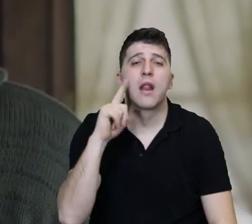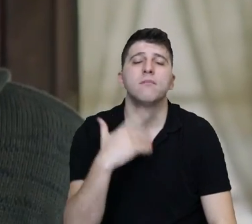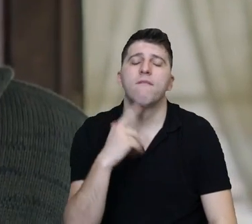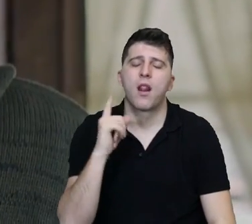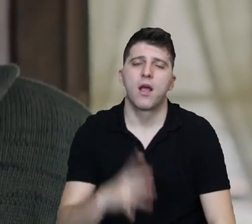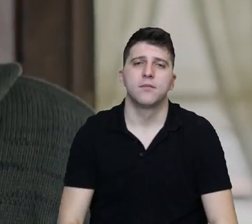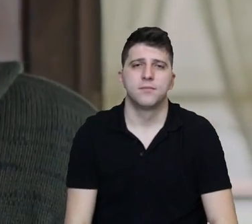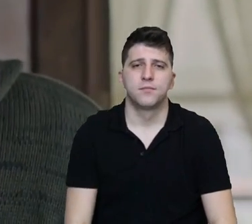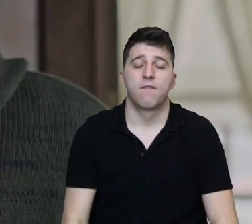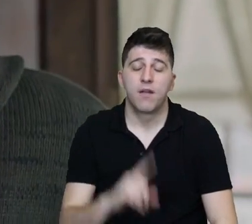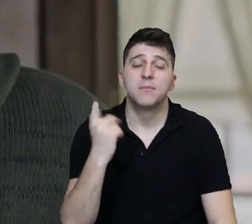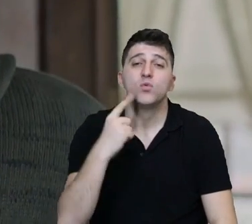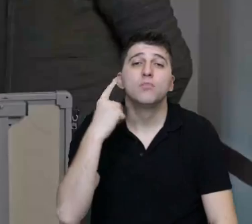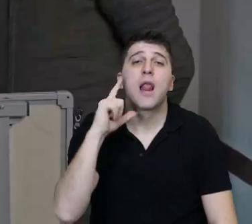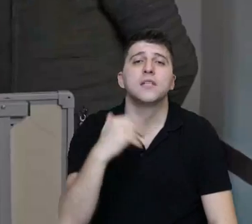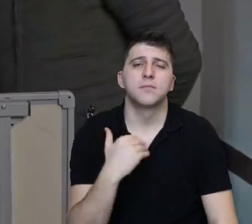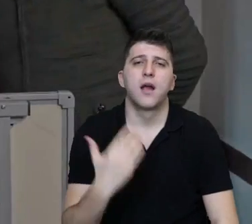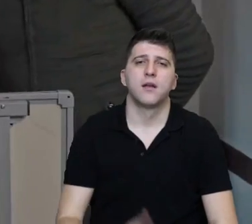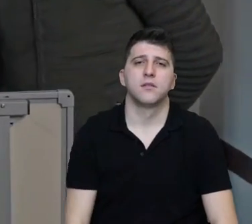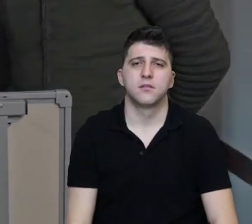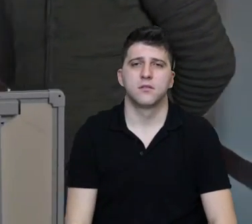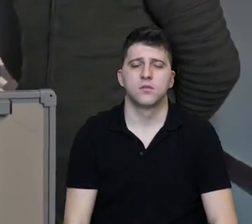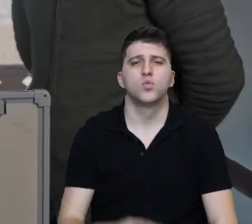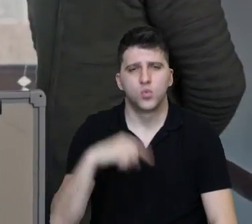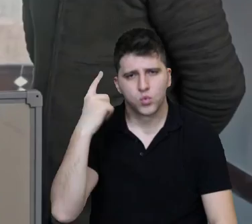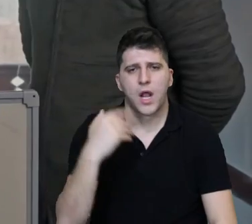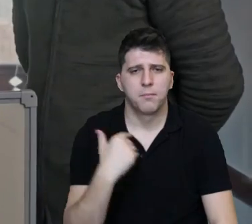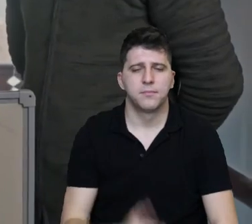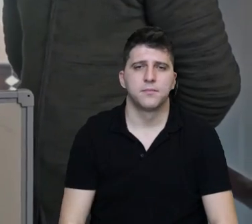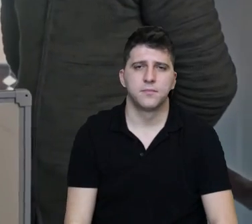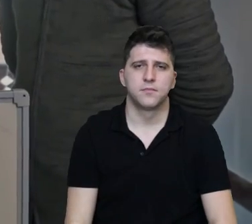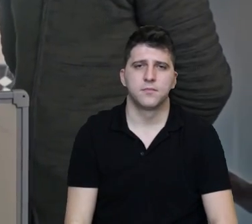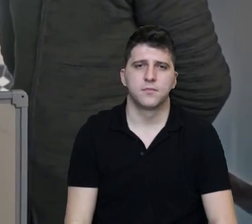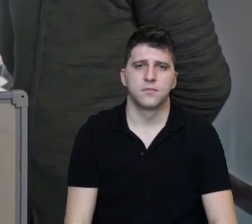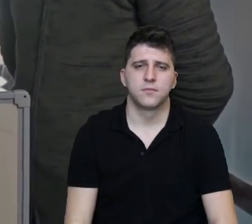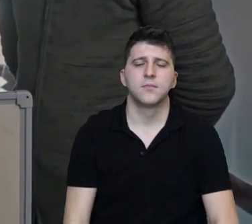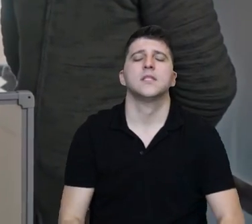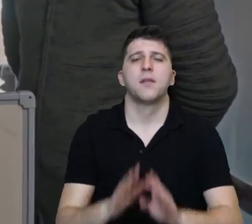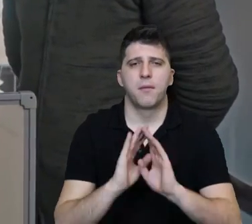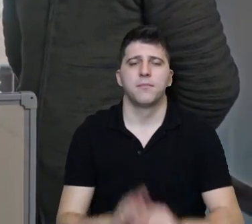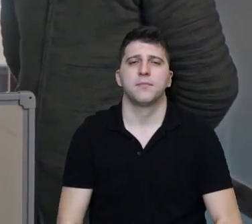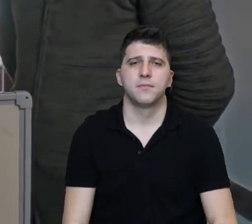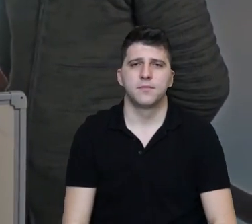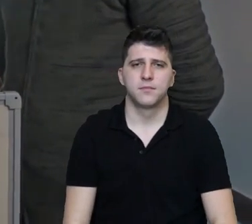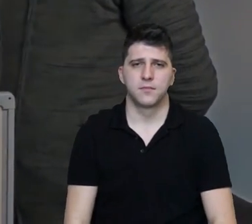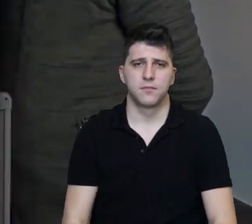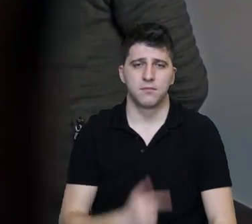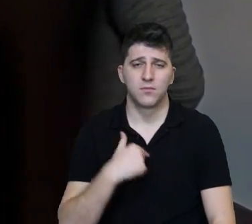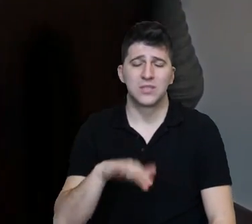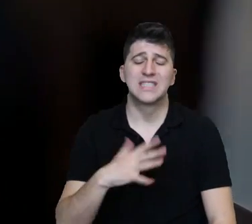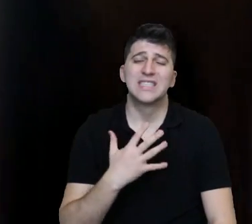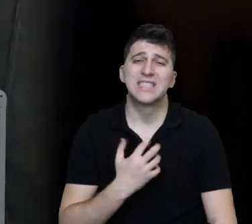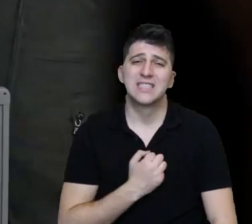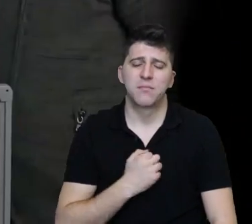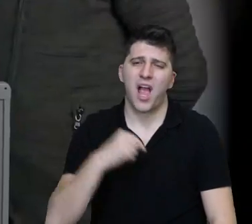Vallahi bak. Vallahi bir şeyler düşünmemiz lazım ya. Düşünelim. Tamam. Ben burada çok bunaldım.